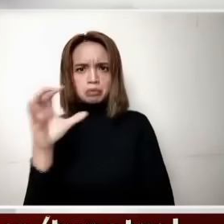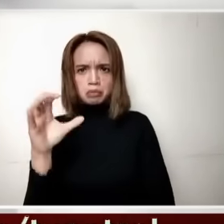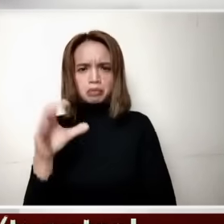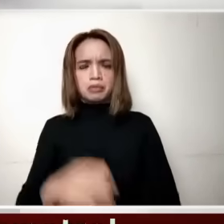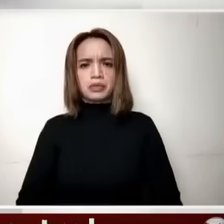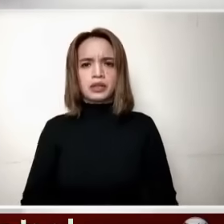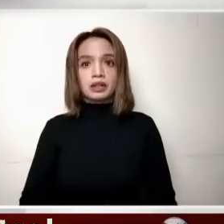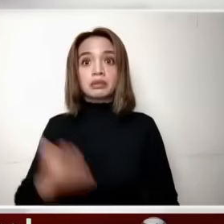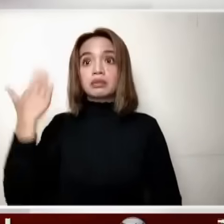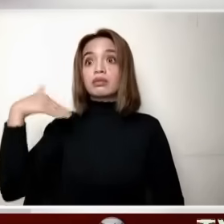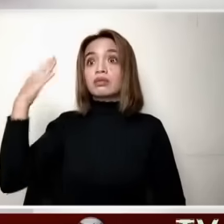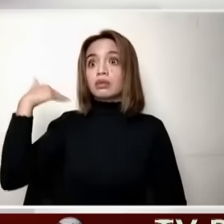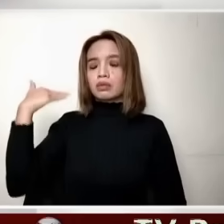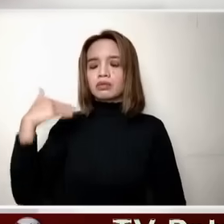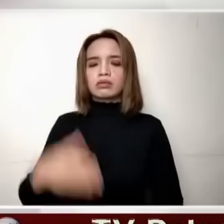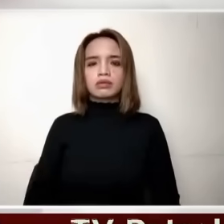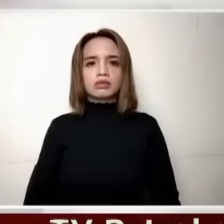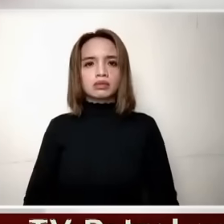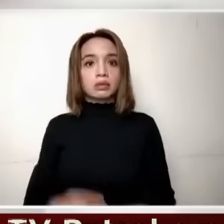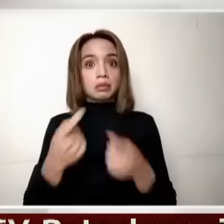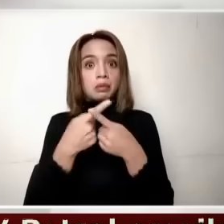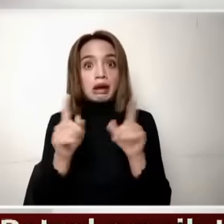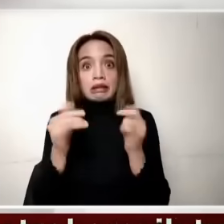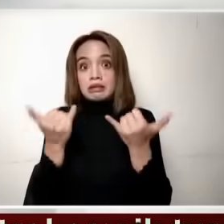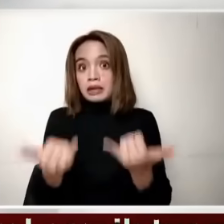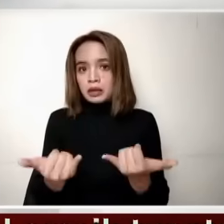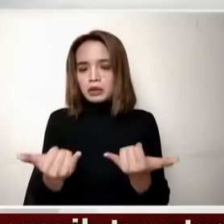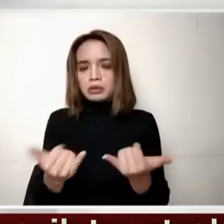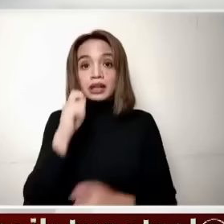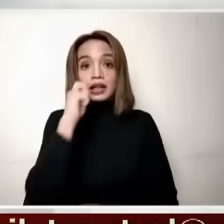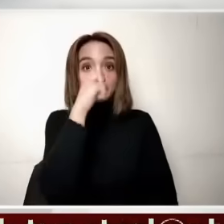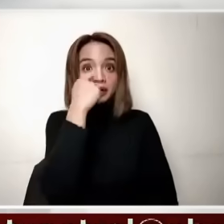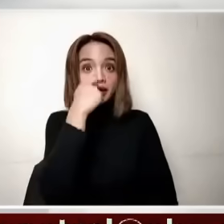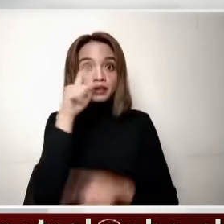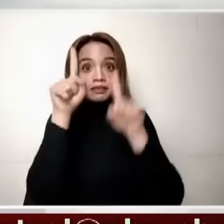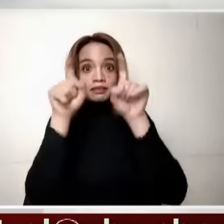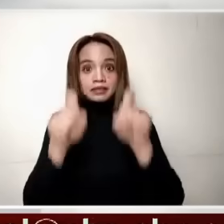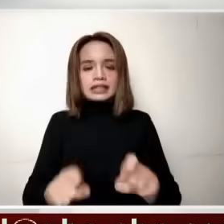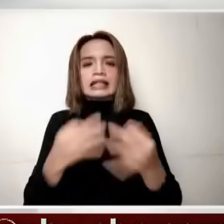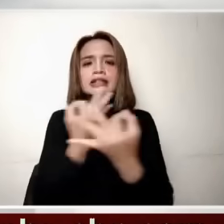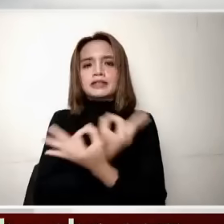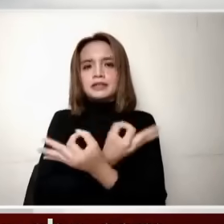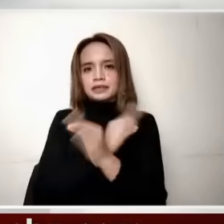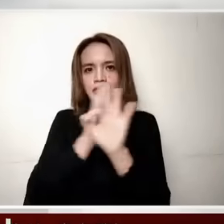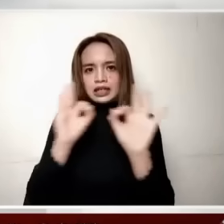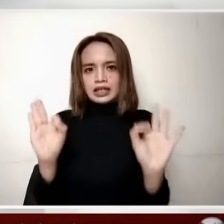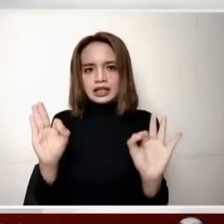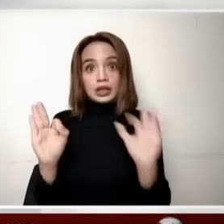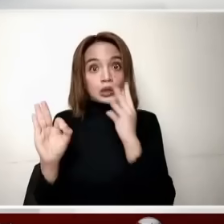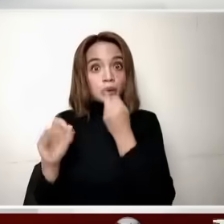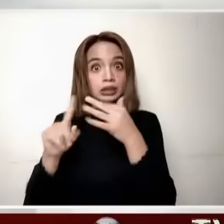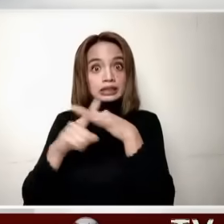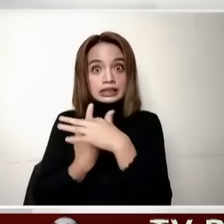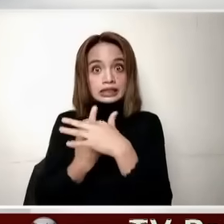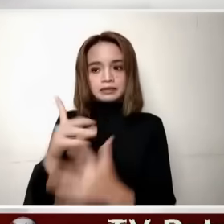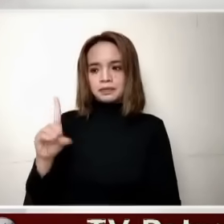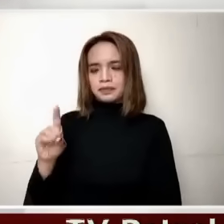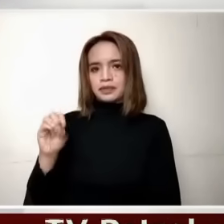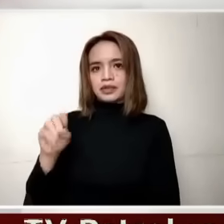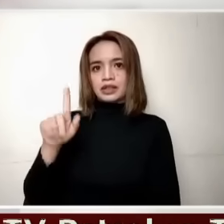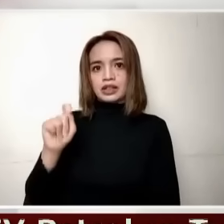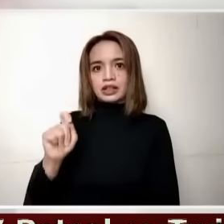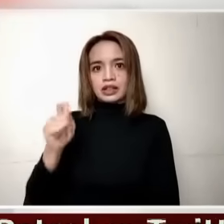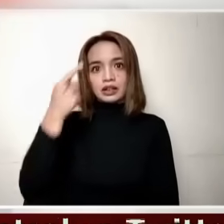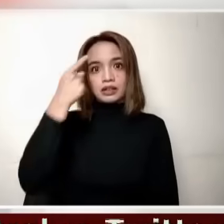before. Pero simula ngayong araw, may libreng RT-PCR test na ang Department of Tourism para sa mga kwalipikadong lokal